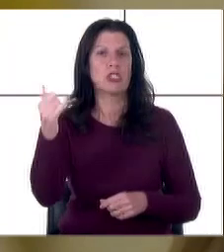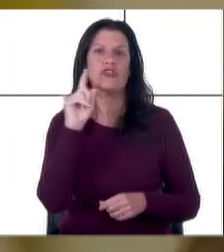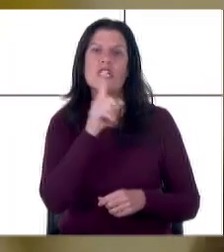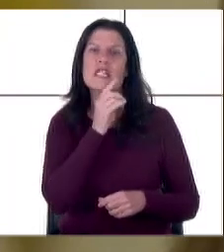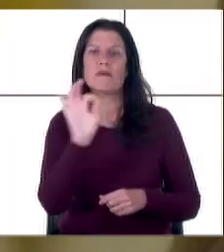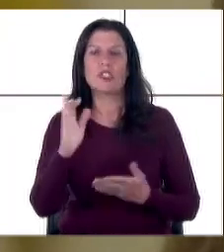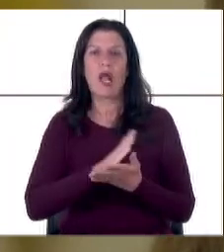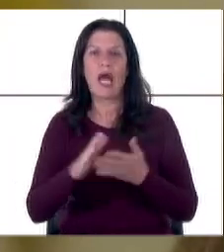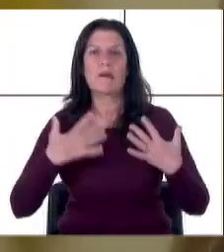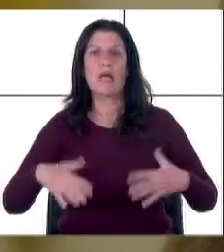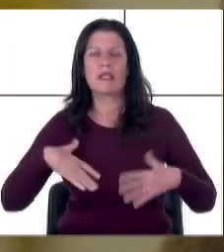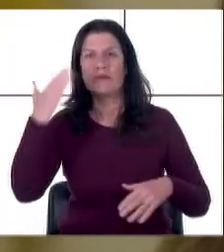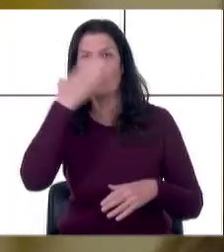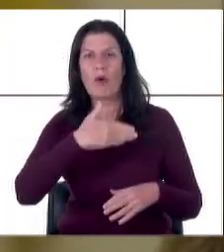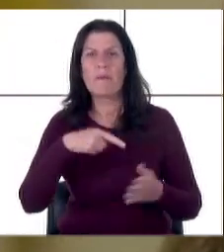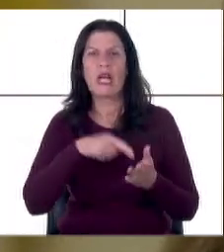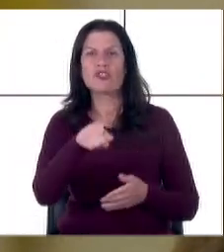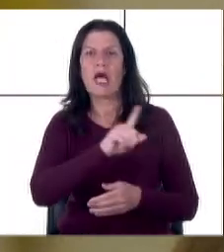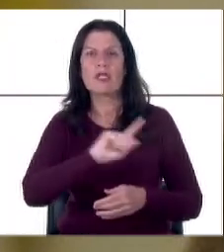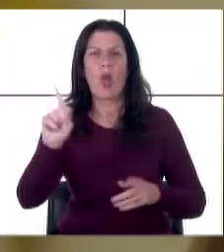כי את לא תחי עוד עד מחר.